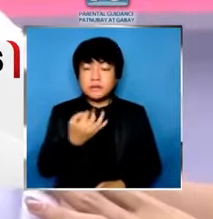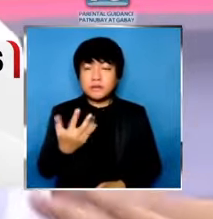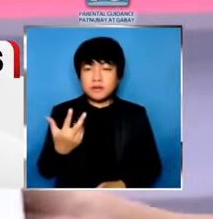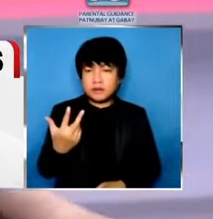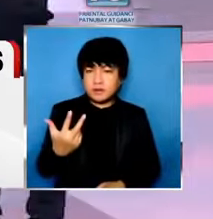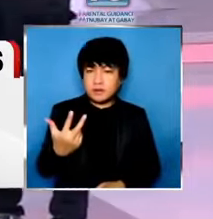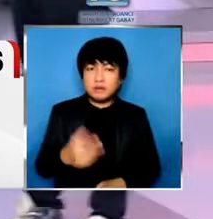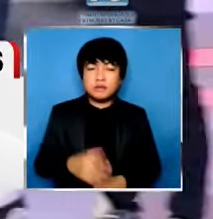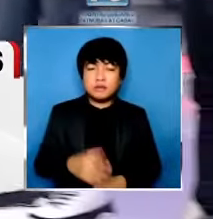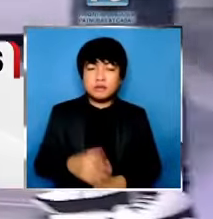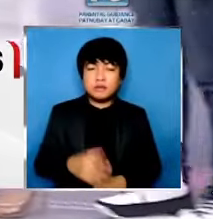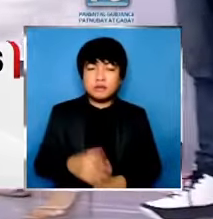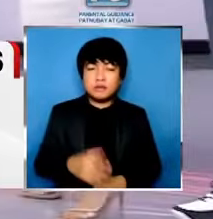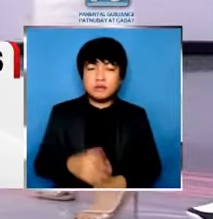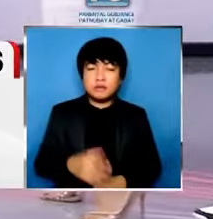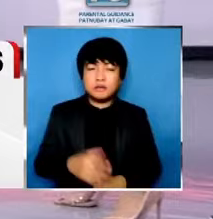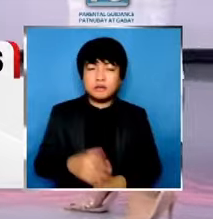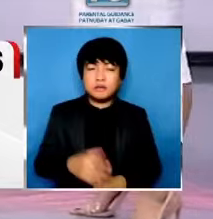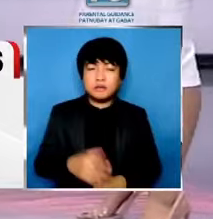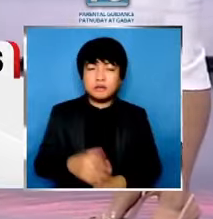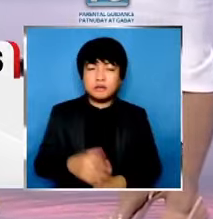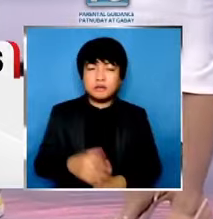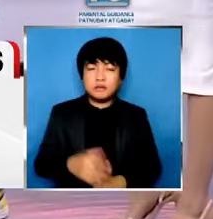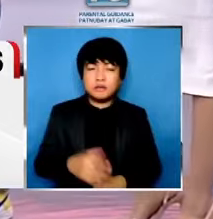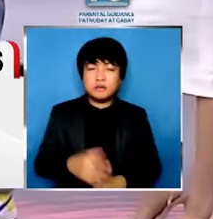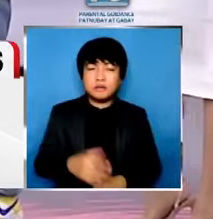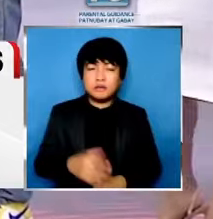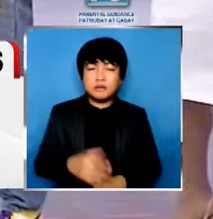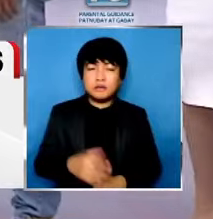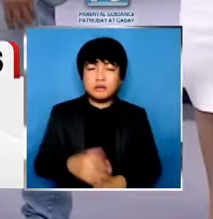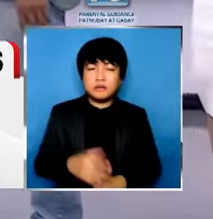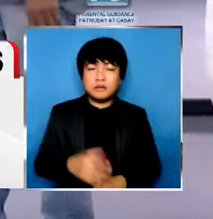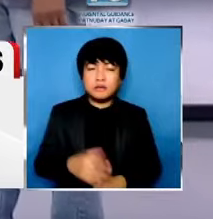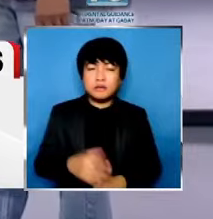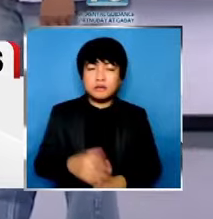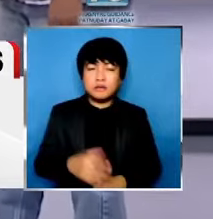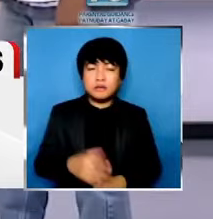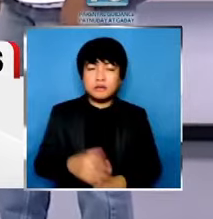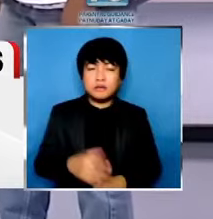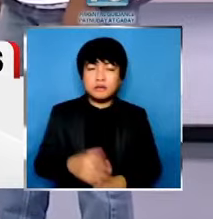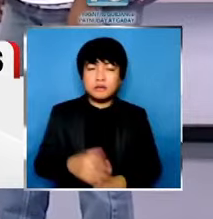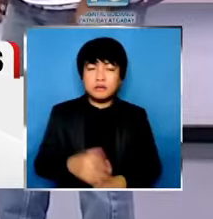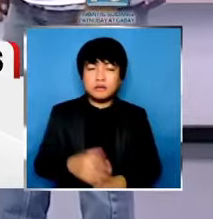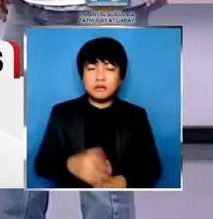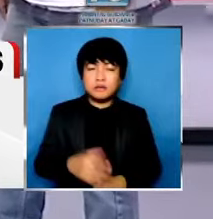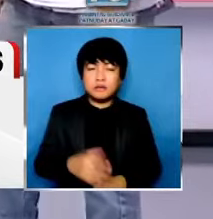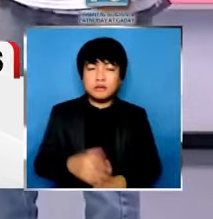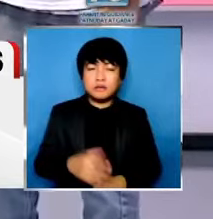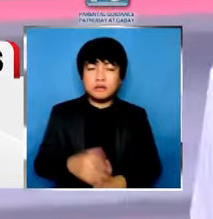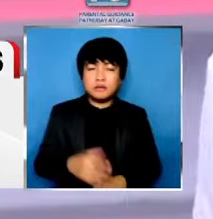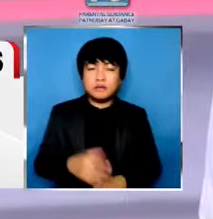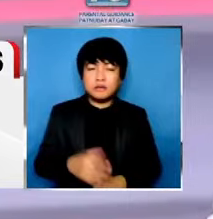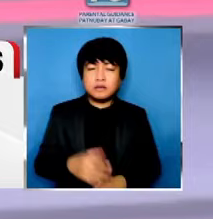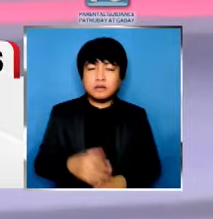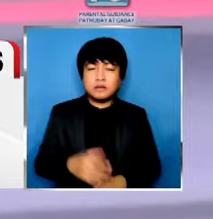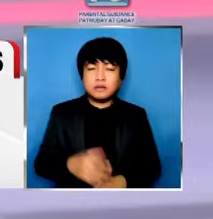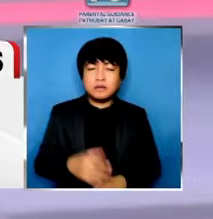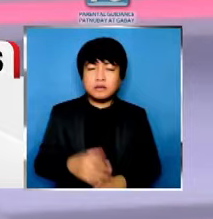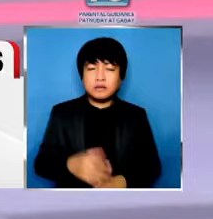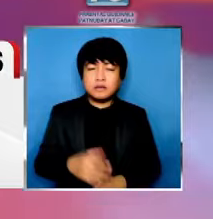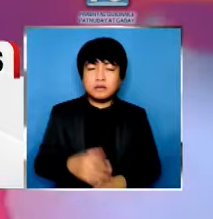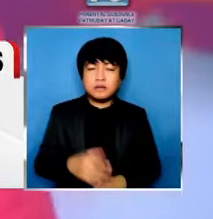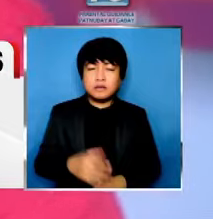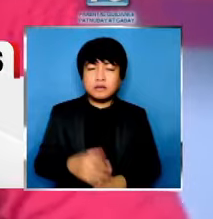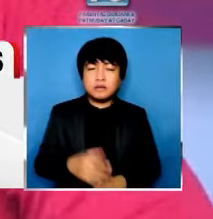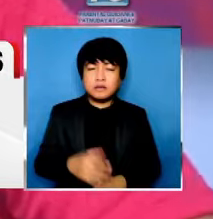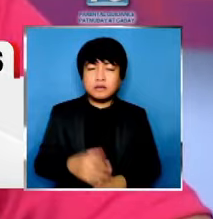Apat. Apat? May alam ako. Hindi, ikaw na ang maraming alam. Ang kanina coach mo, ha, Susan. Ha?